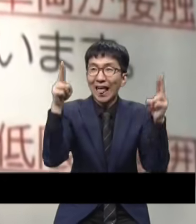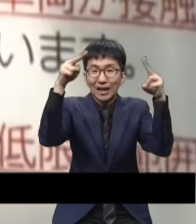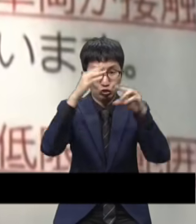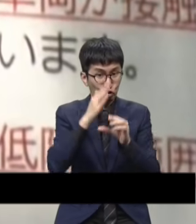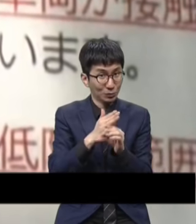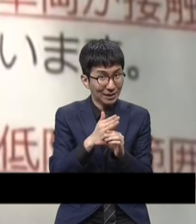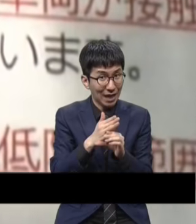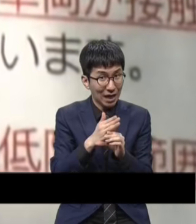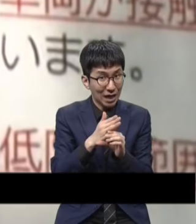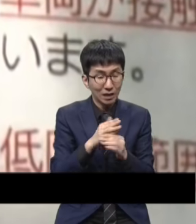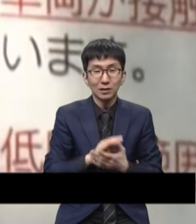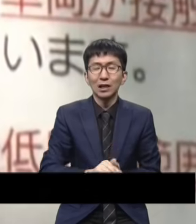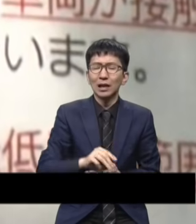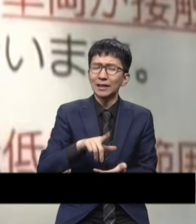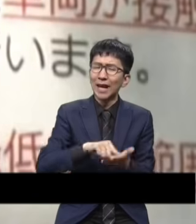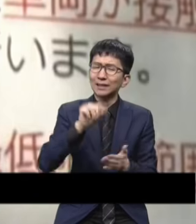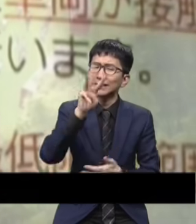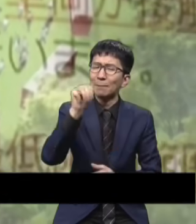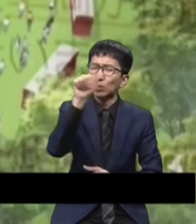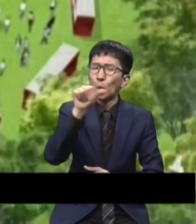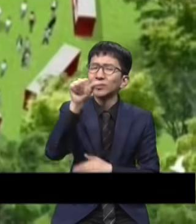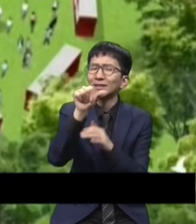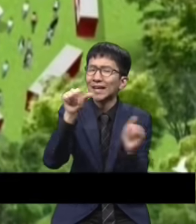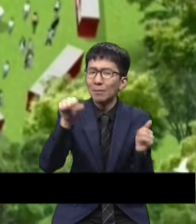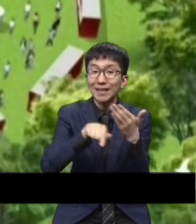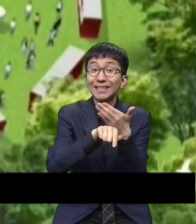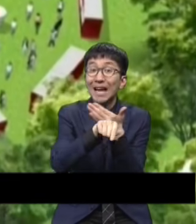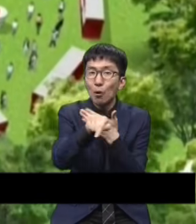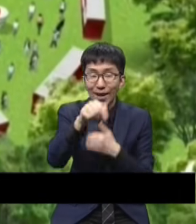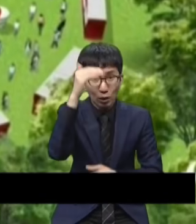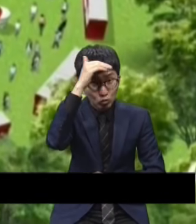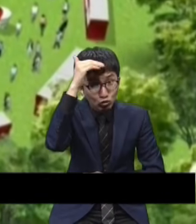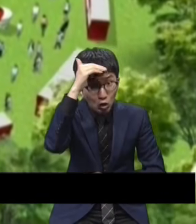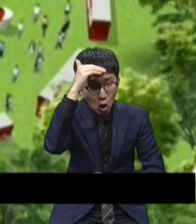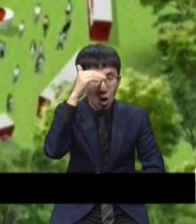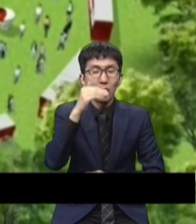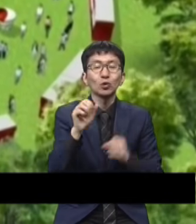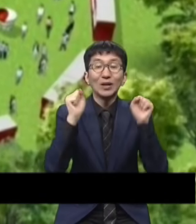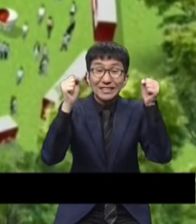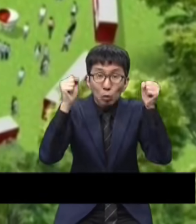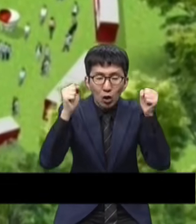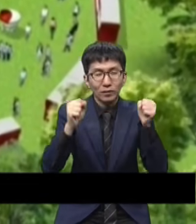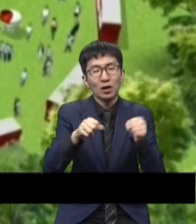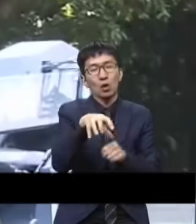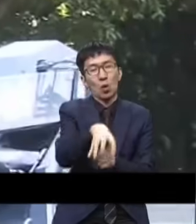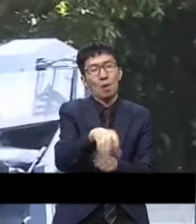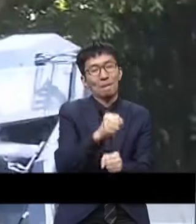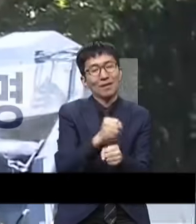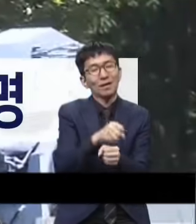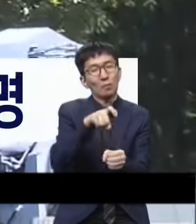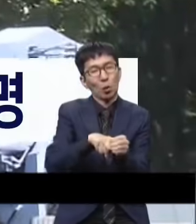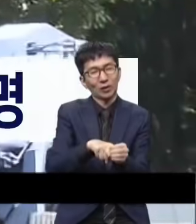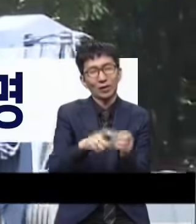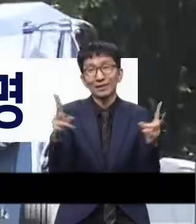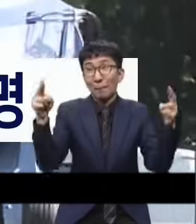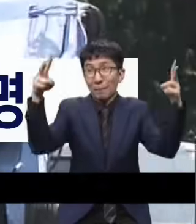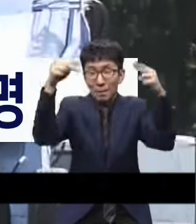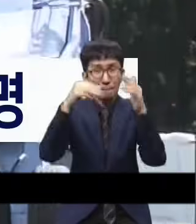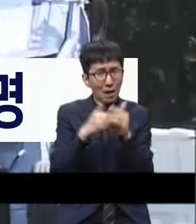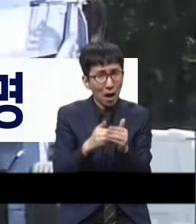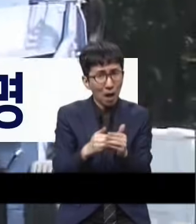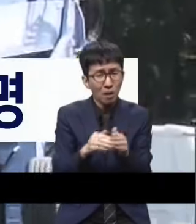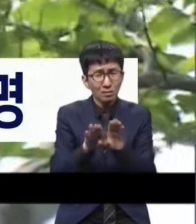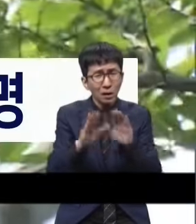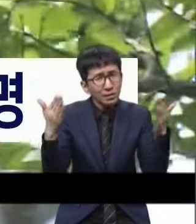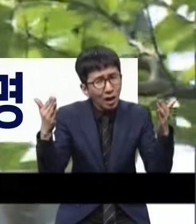3만 5천 명 규모의 올림픽 야외 응원장을 만들기 위한 사전 작업에 나선 겁니다. 개최 여부도 불투명한